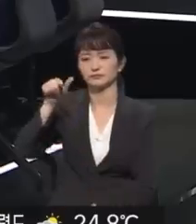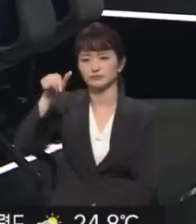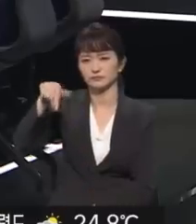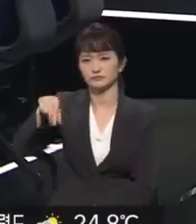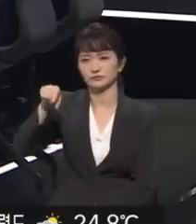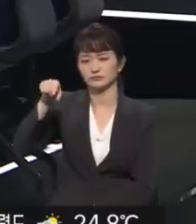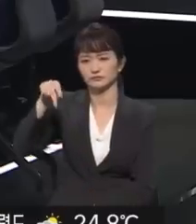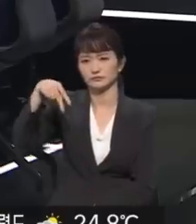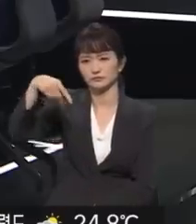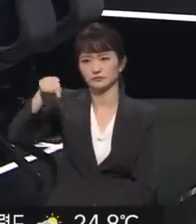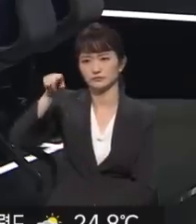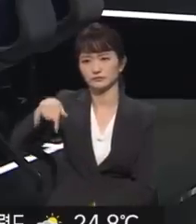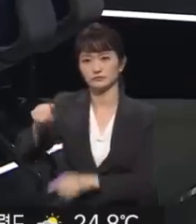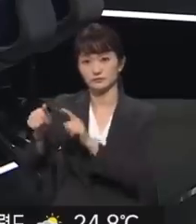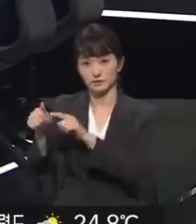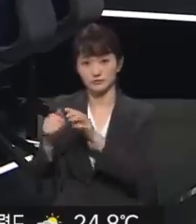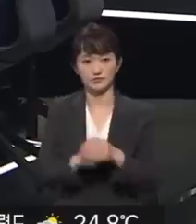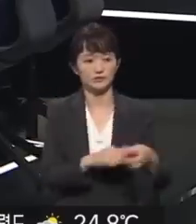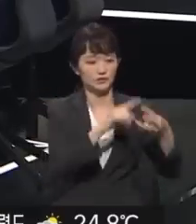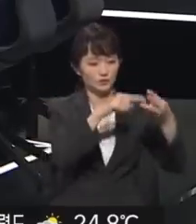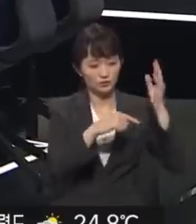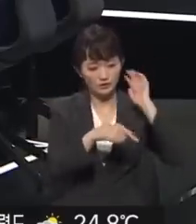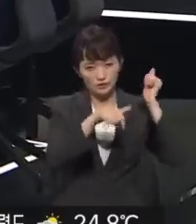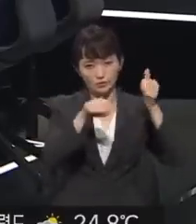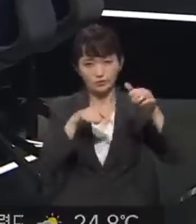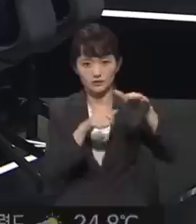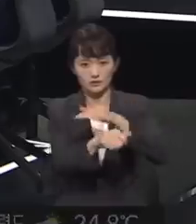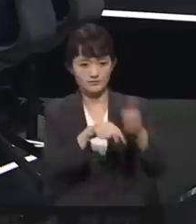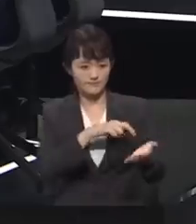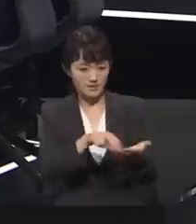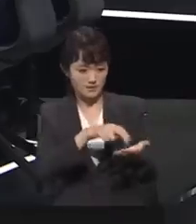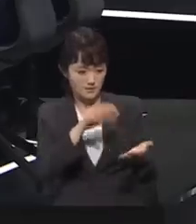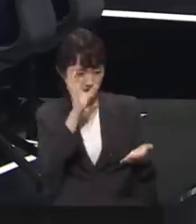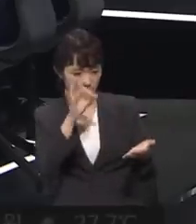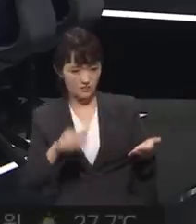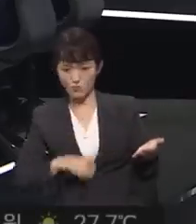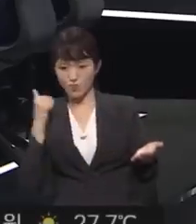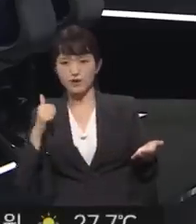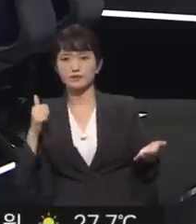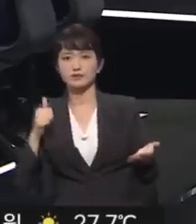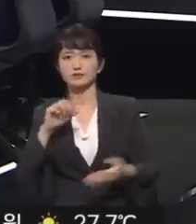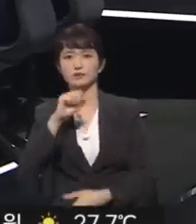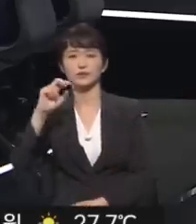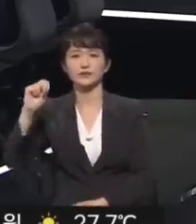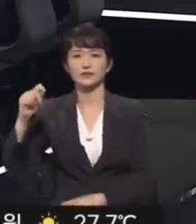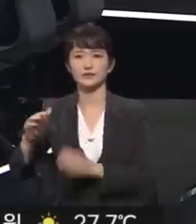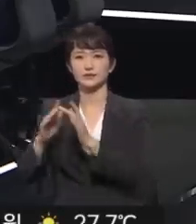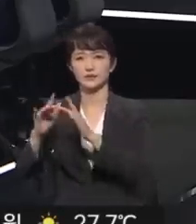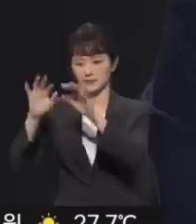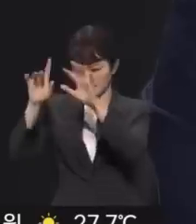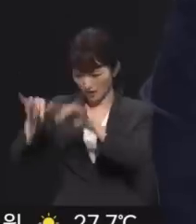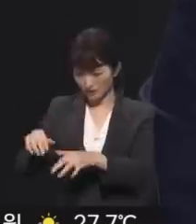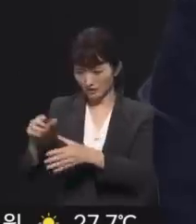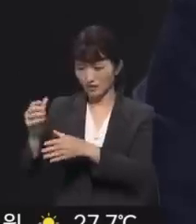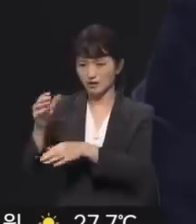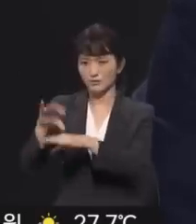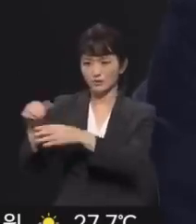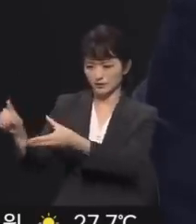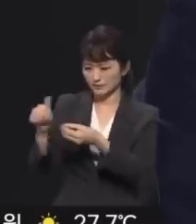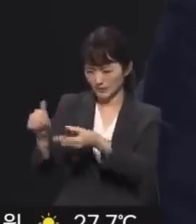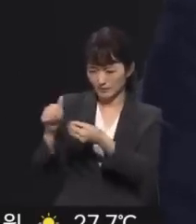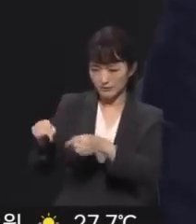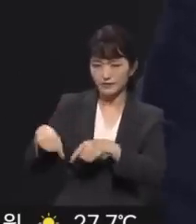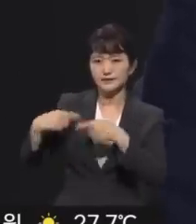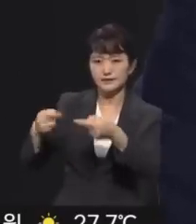분 짜 파동이 후에 그 성정을 참지 못하고 이제 sns 저겨 카고 방송마다 나와서 모든